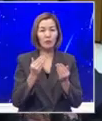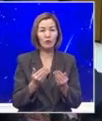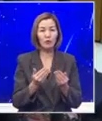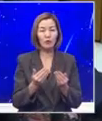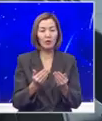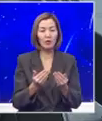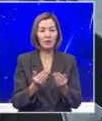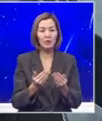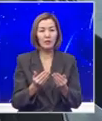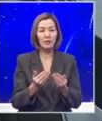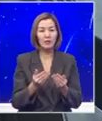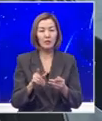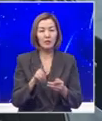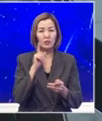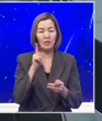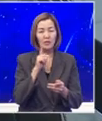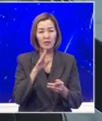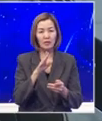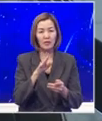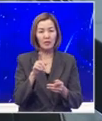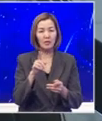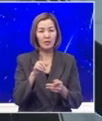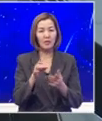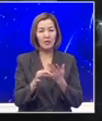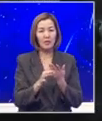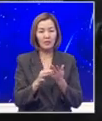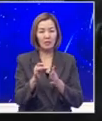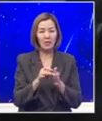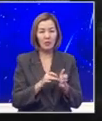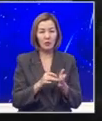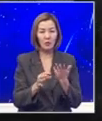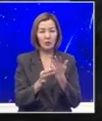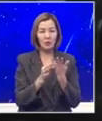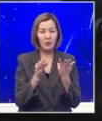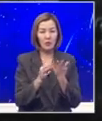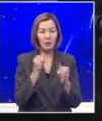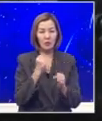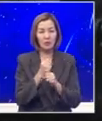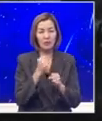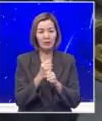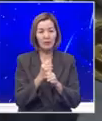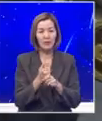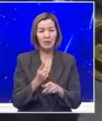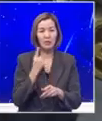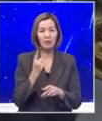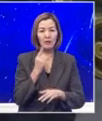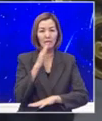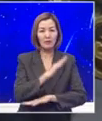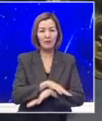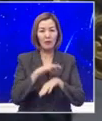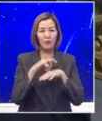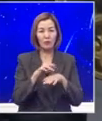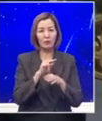саусағынан өнер тамған жандар жас буынға қолма-қол жүзік жасап көрсетіп, шеберлік сабағын өткізді.